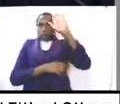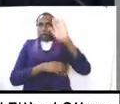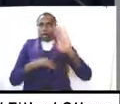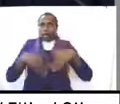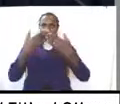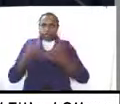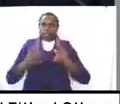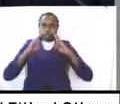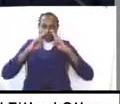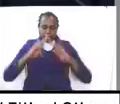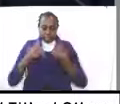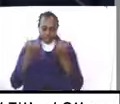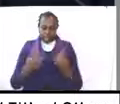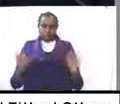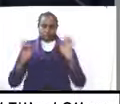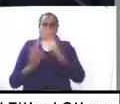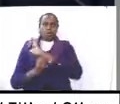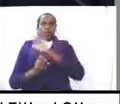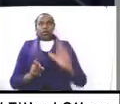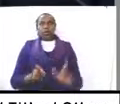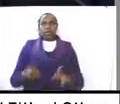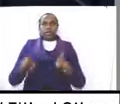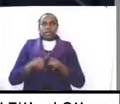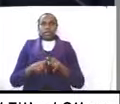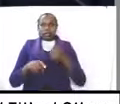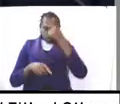Utupe amani siku zetu, e Bwana.